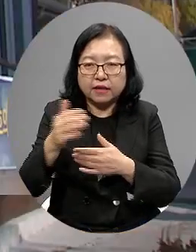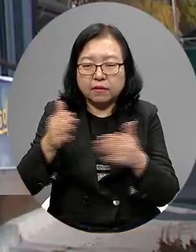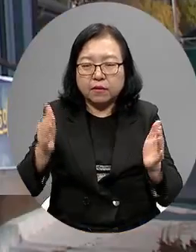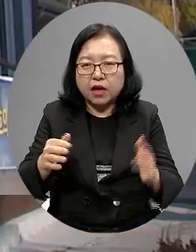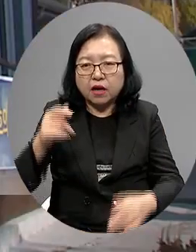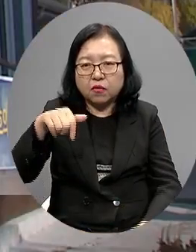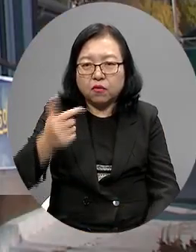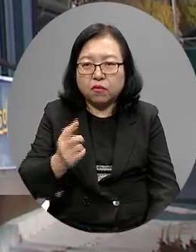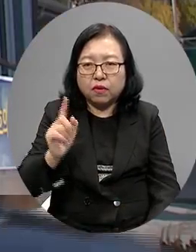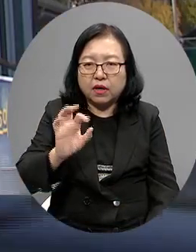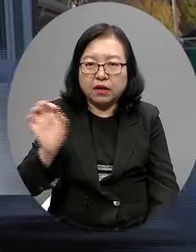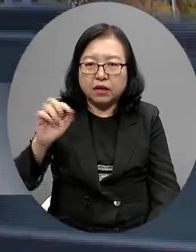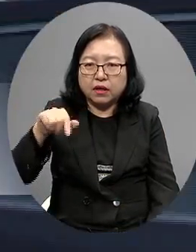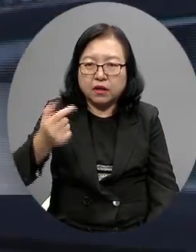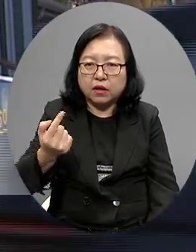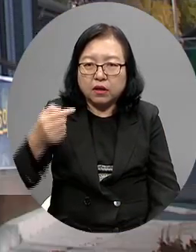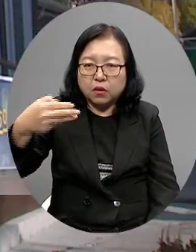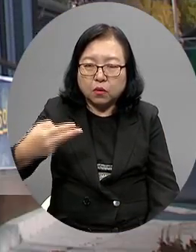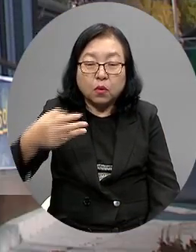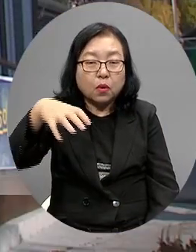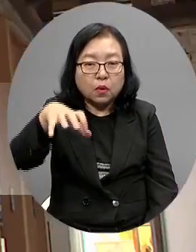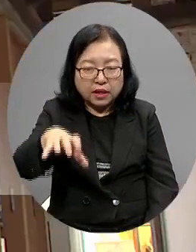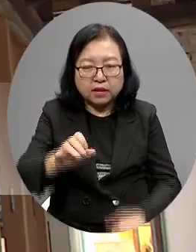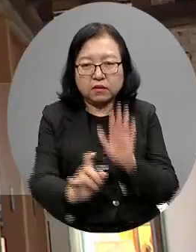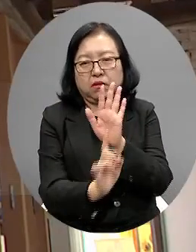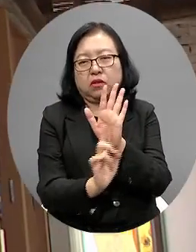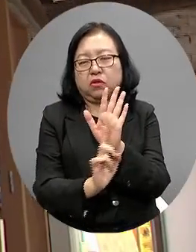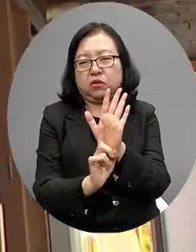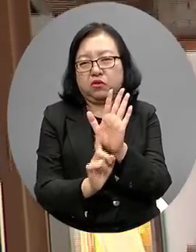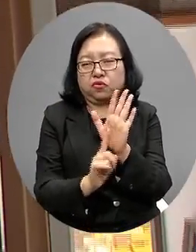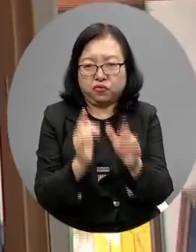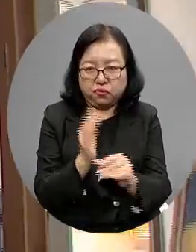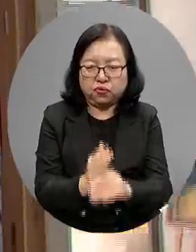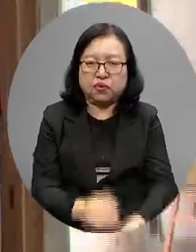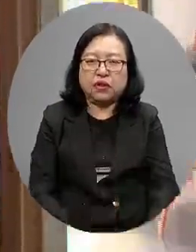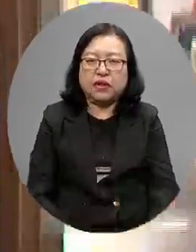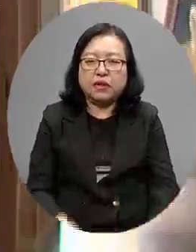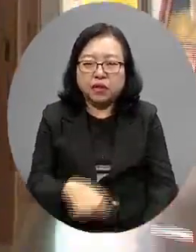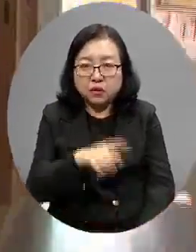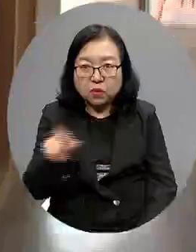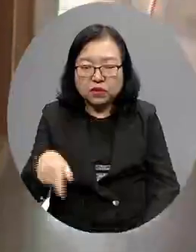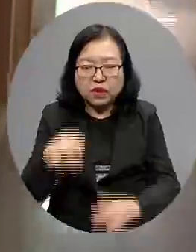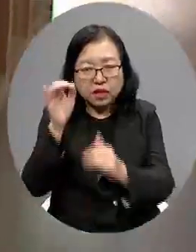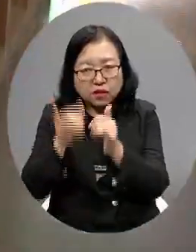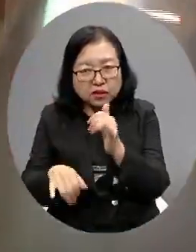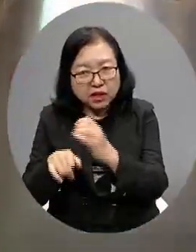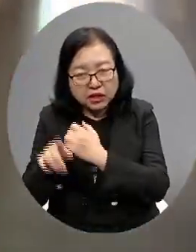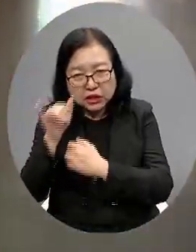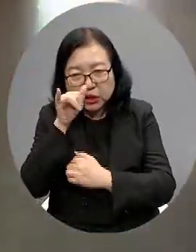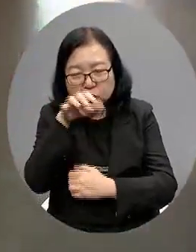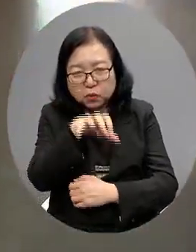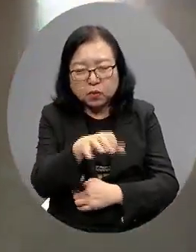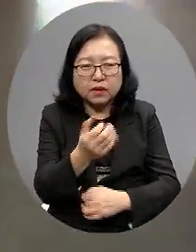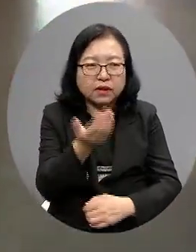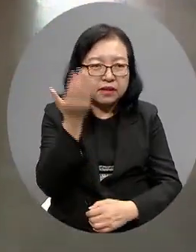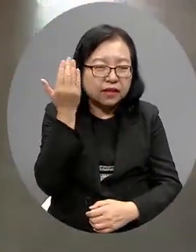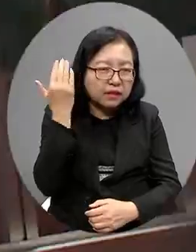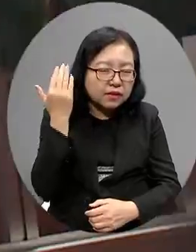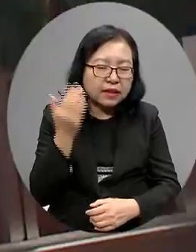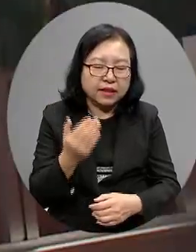관골 아트뱅크 23에서 중입 수탈의 역사를 가진 공간과 당대엔 인정받지 못해